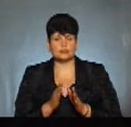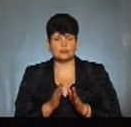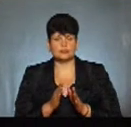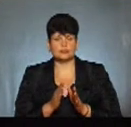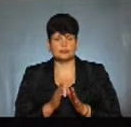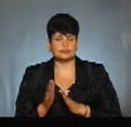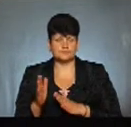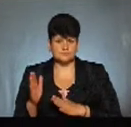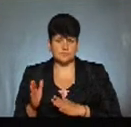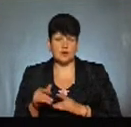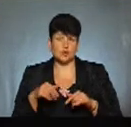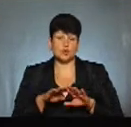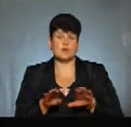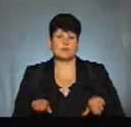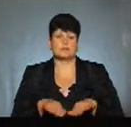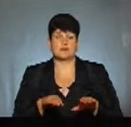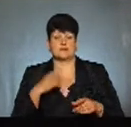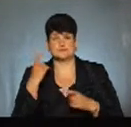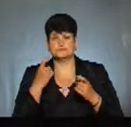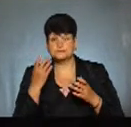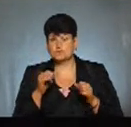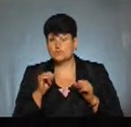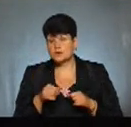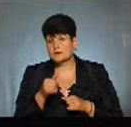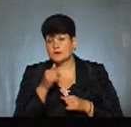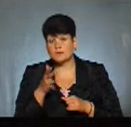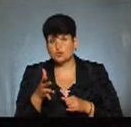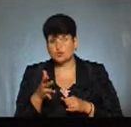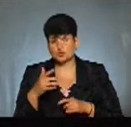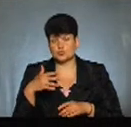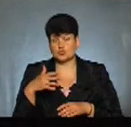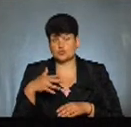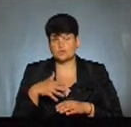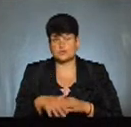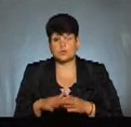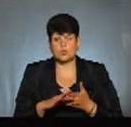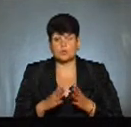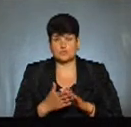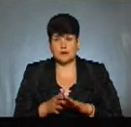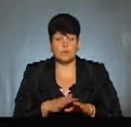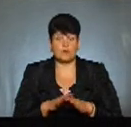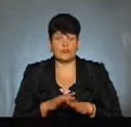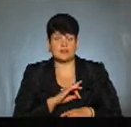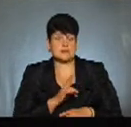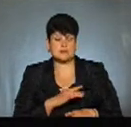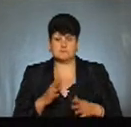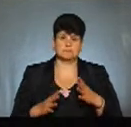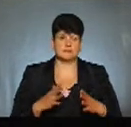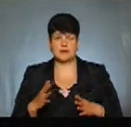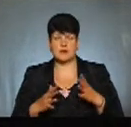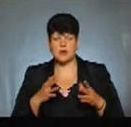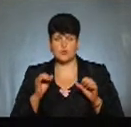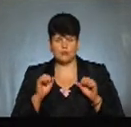плавати в стані алкогольного сп'яніння. Вони, можливо, не можуть тверезо оцінити обстановку, вони повні сил та енергії і думають, що